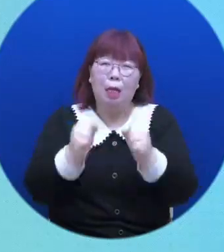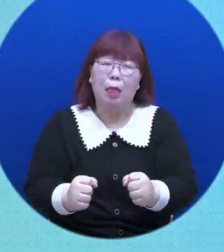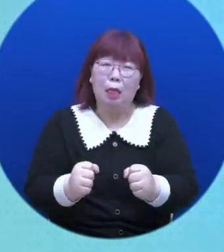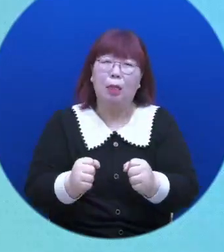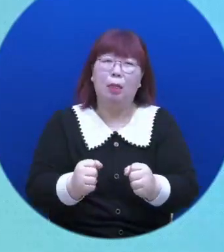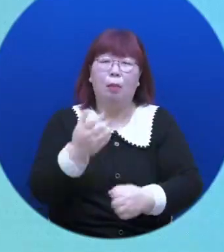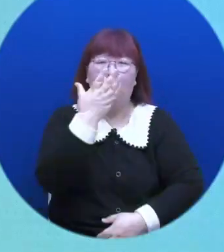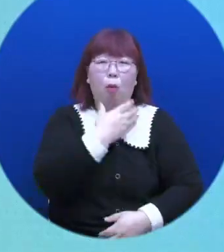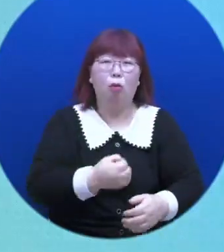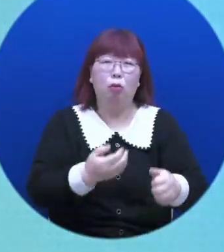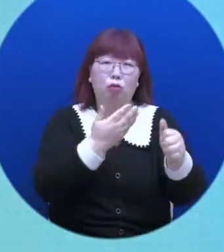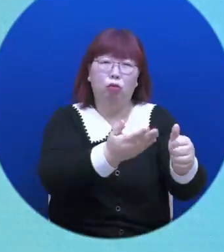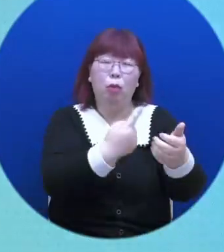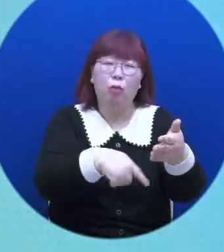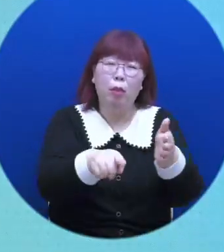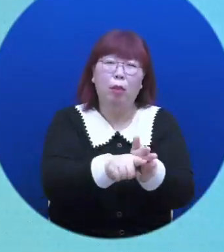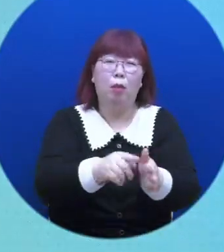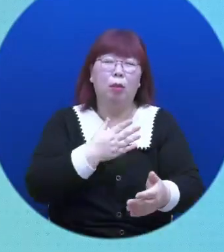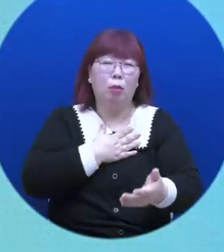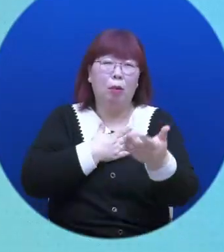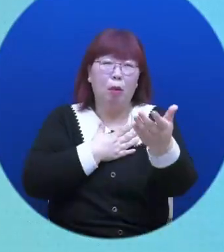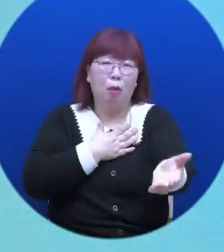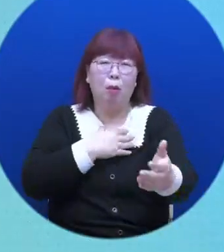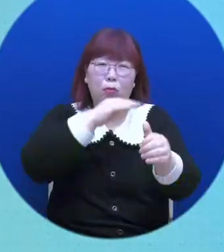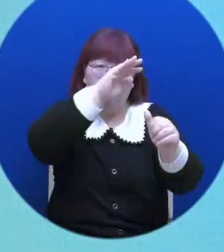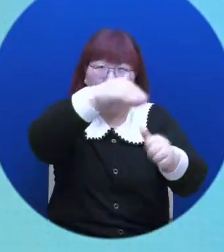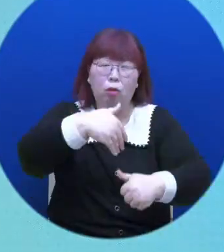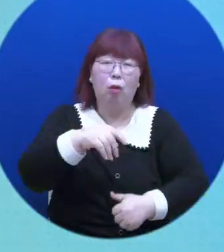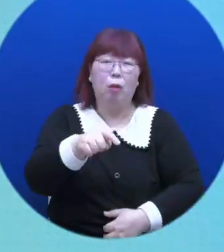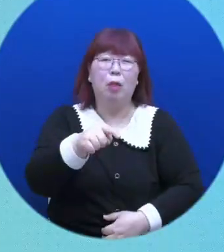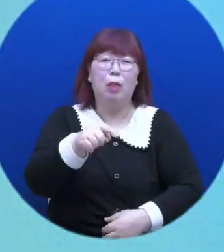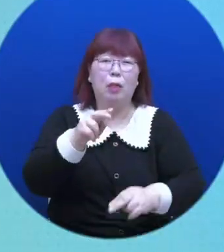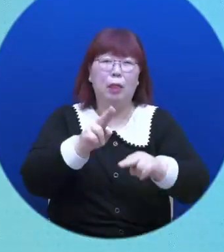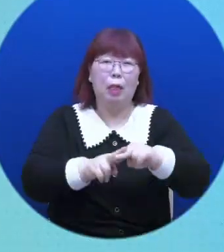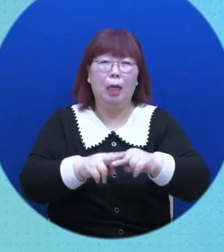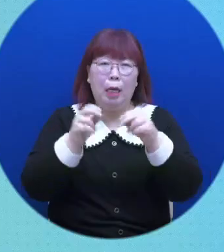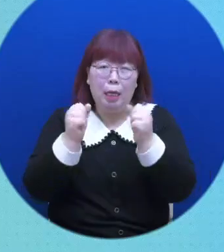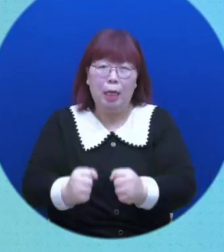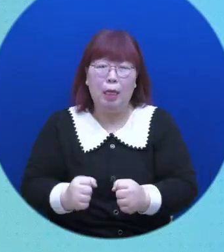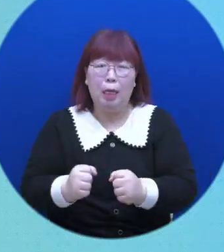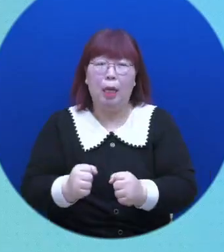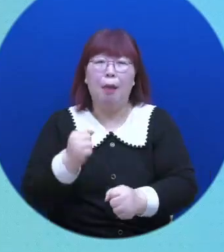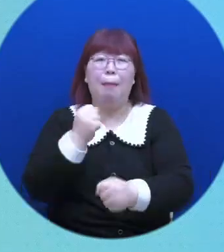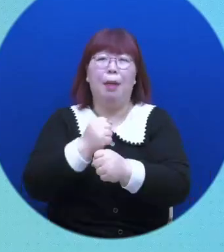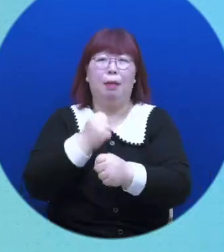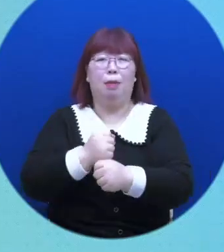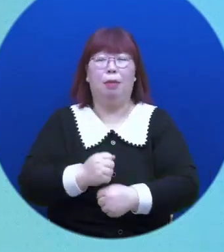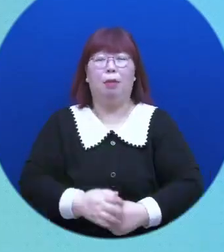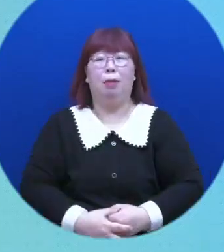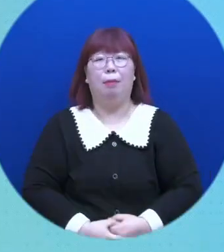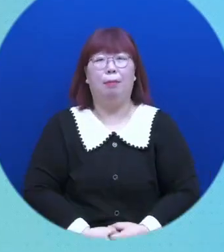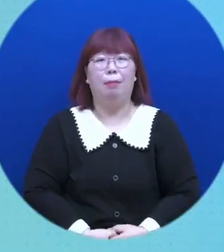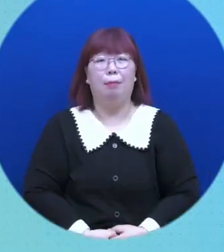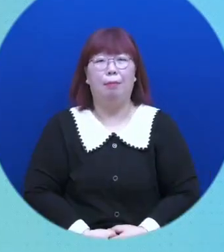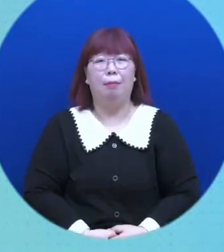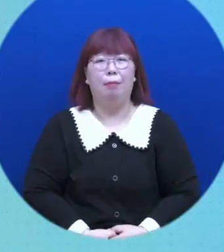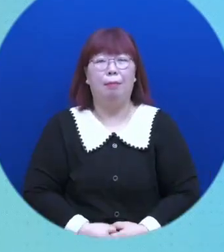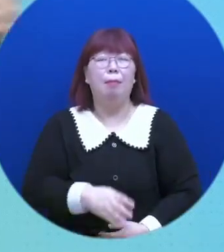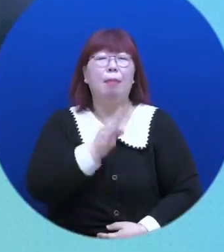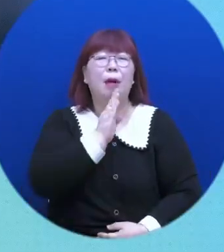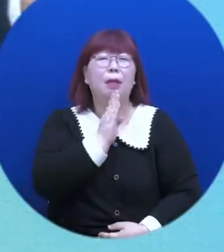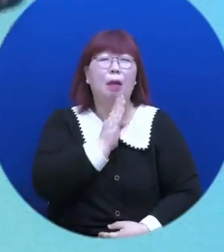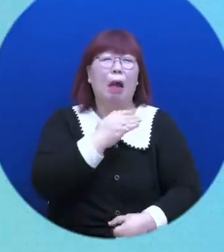복을 주려고 저와 여러분을 불러 이 자리에 있게 만든 거잖아요.